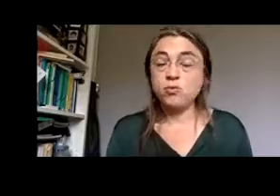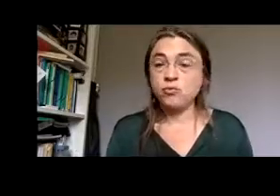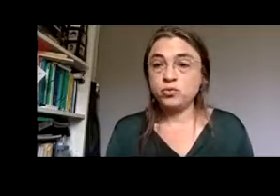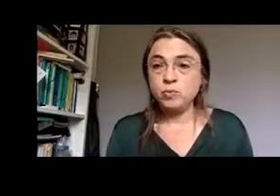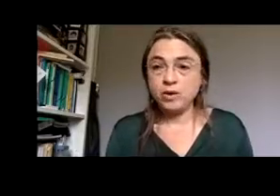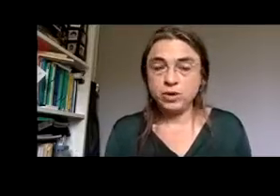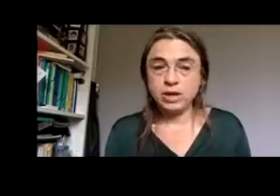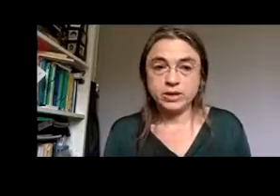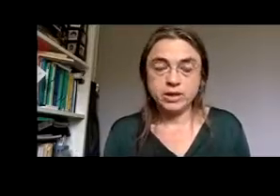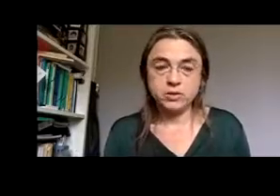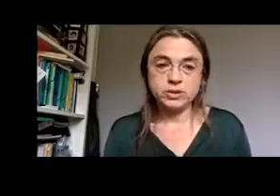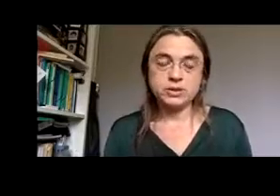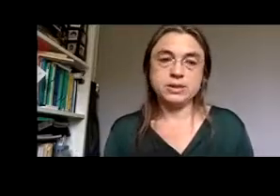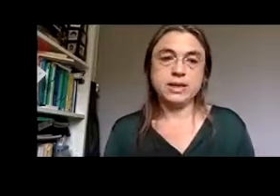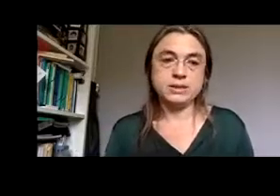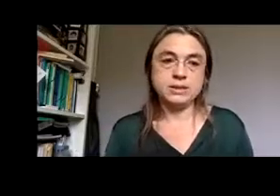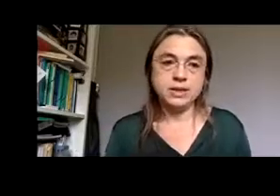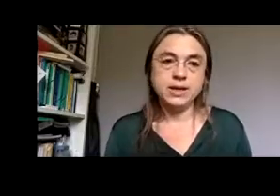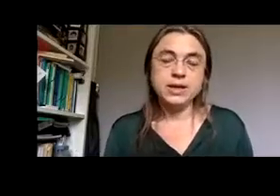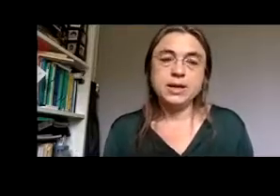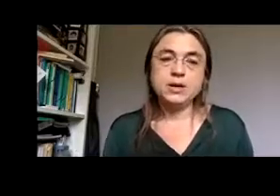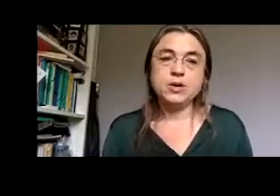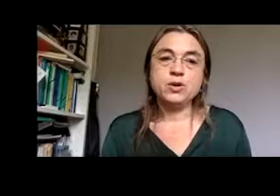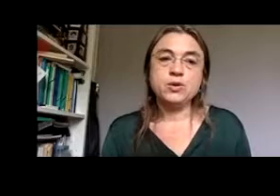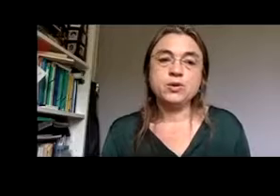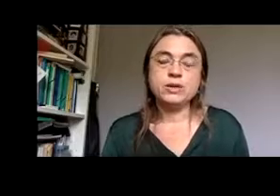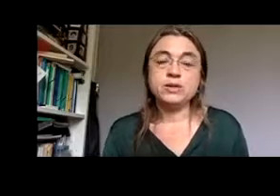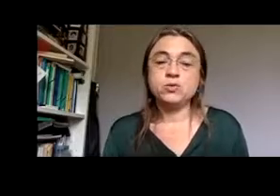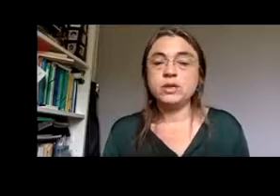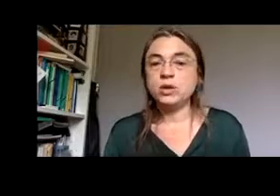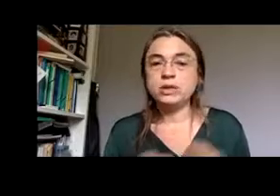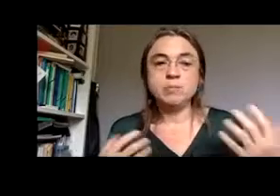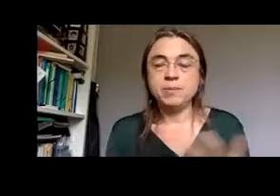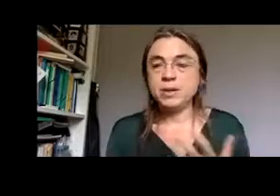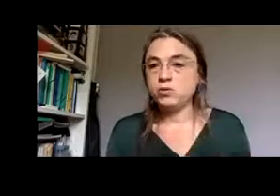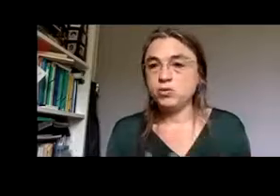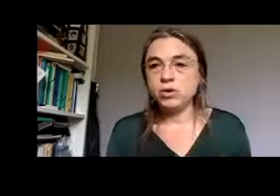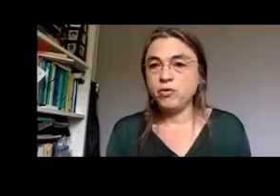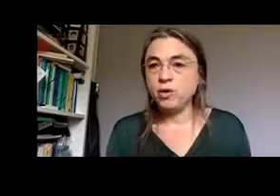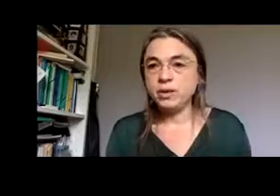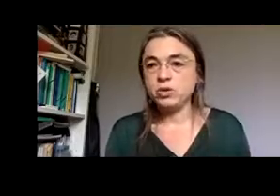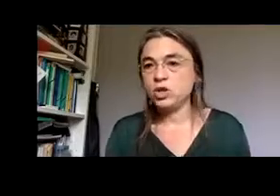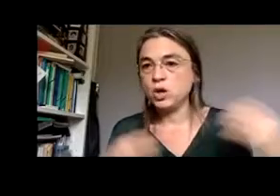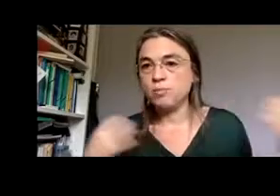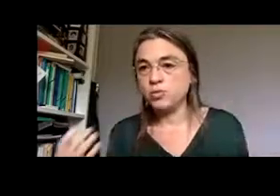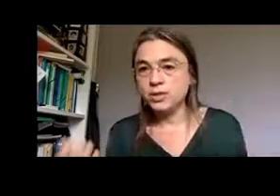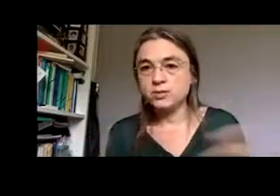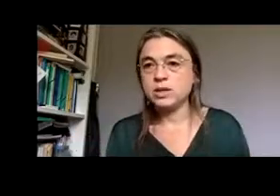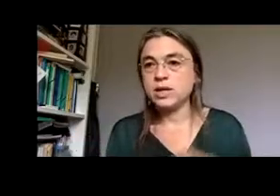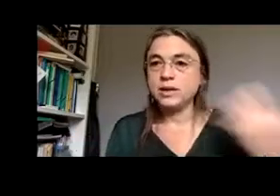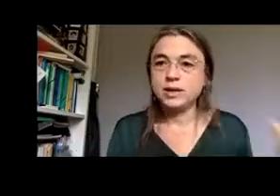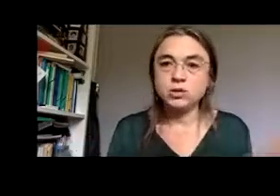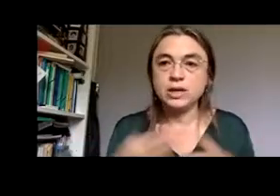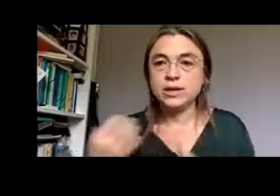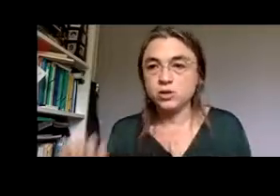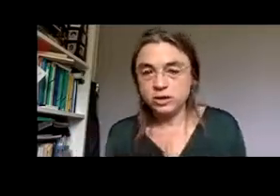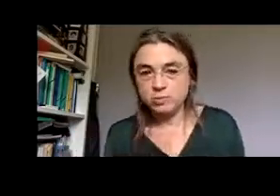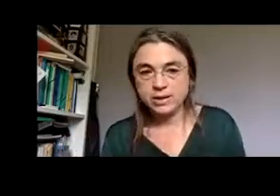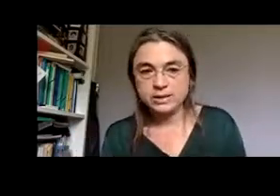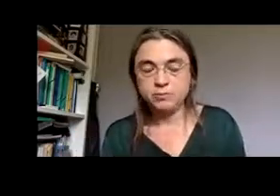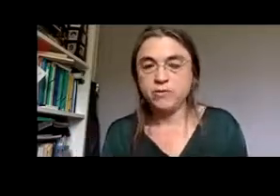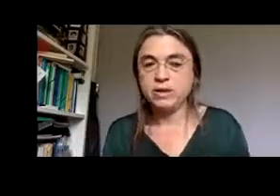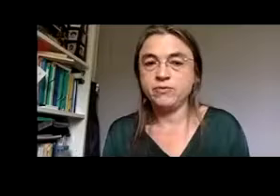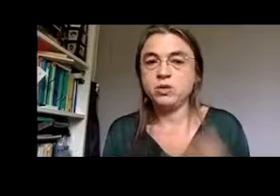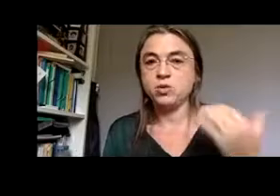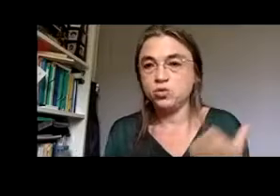qui est confondu parfois avec la langue des signes tactile, qui sont des codes qui permettent d'informer que des gens applaudissent, que quelqu'un rit, que quelqu'un se